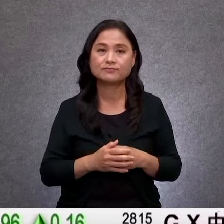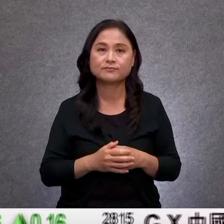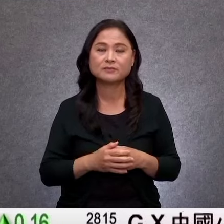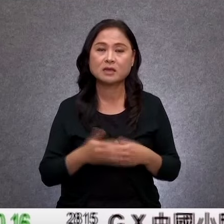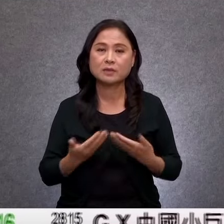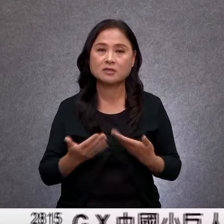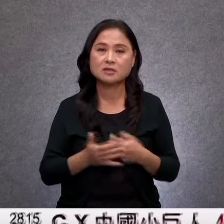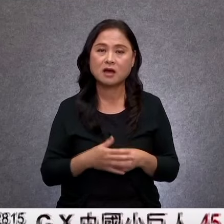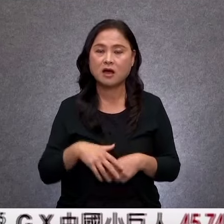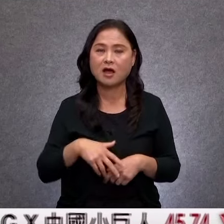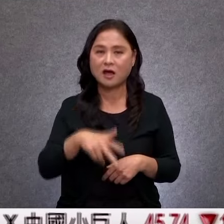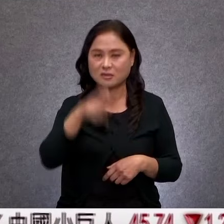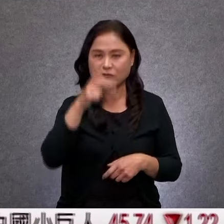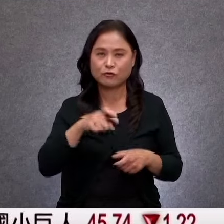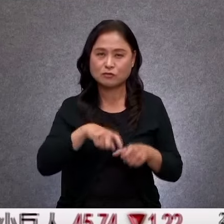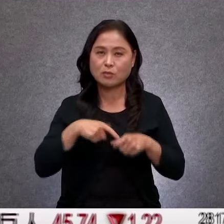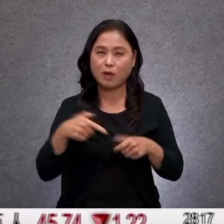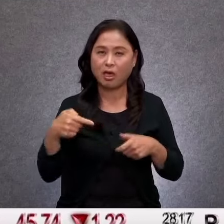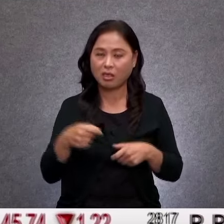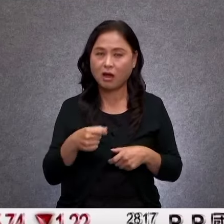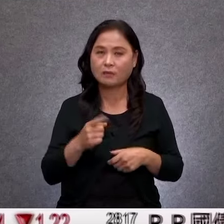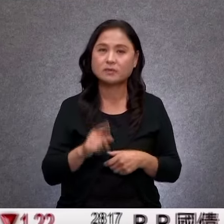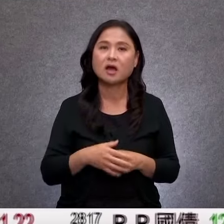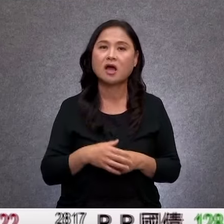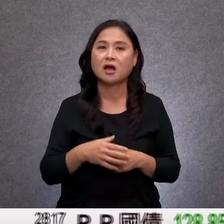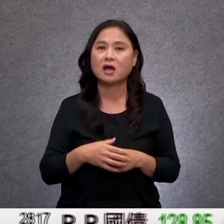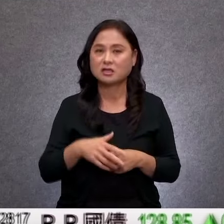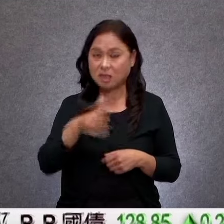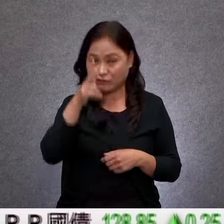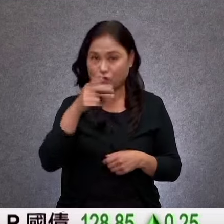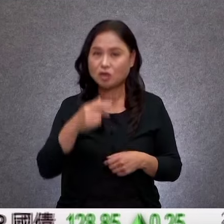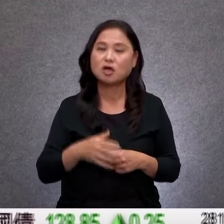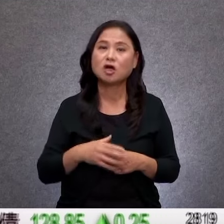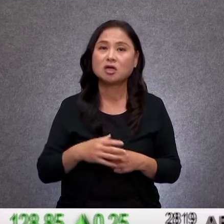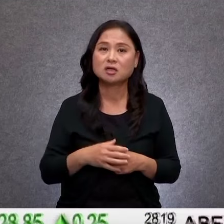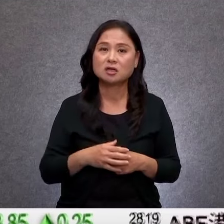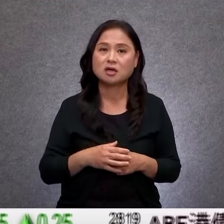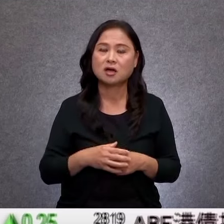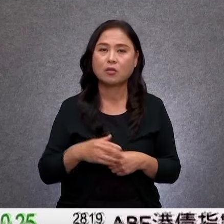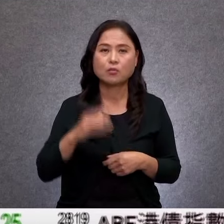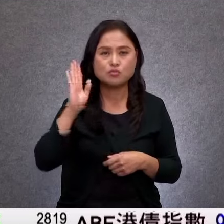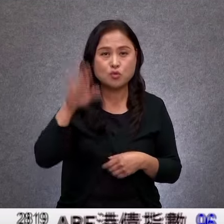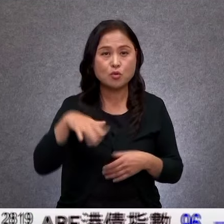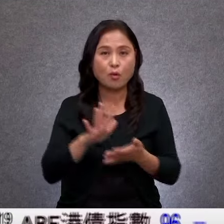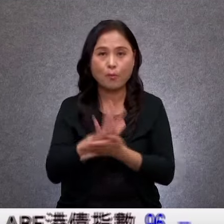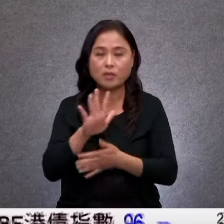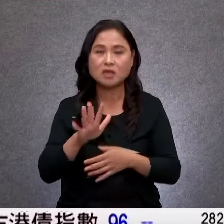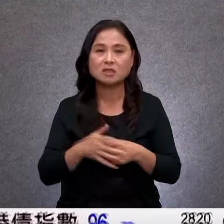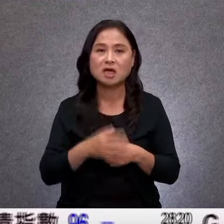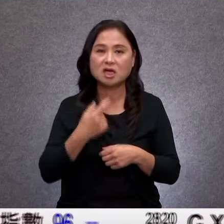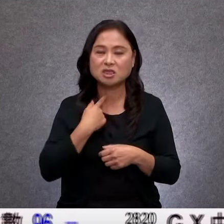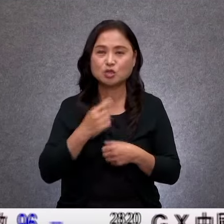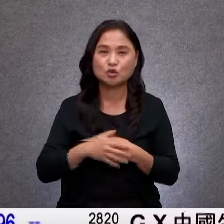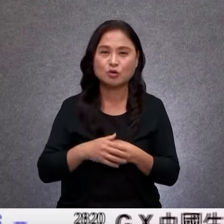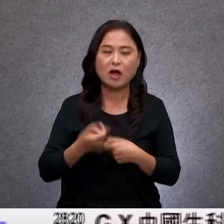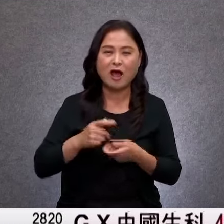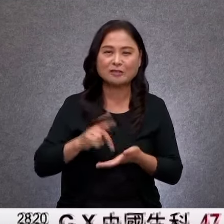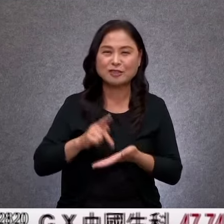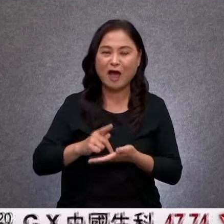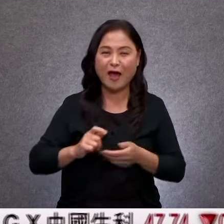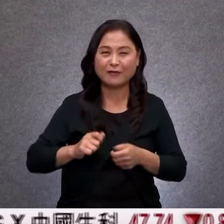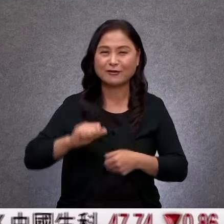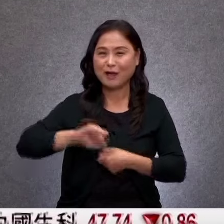啦。其實我想問一問咧，就係咪因為而家我見到政府收入減少咧，所以你就政府啦嚇，就即係嚟緊